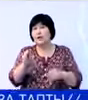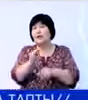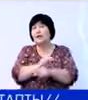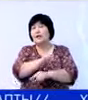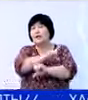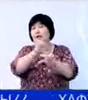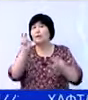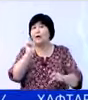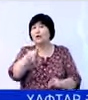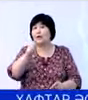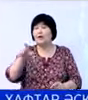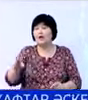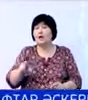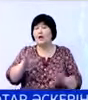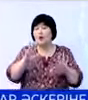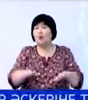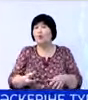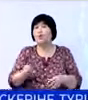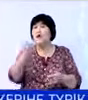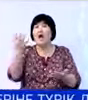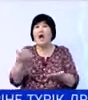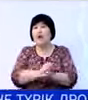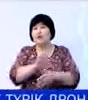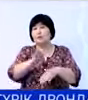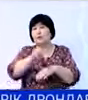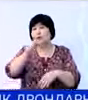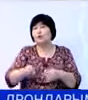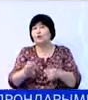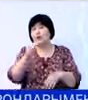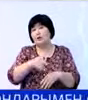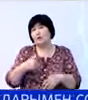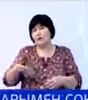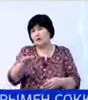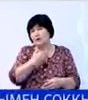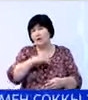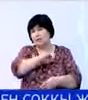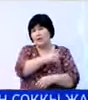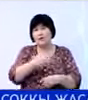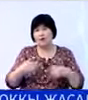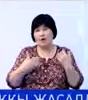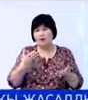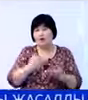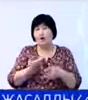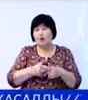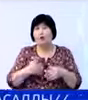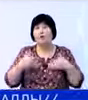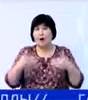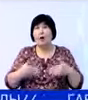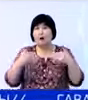келген науқастардың ішінен ошағы анықталмаған науқастардың тіркелуі бізді қатты алаңдатып отыр. Егер осы қарқынмен ары